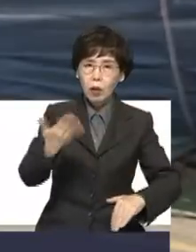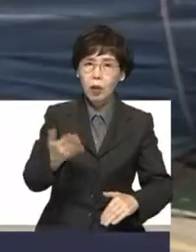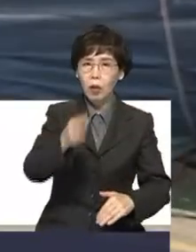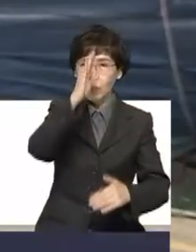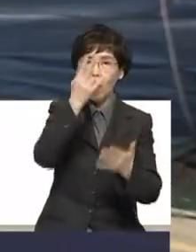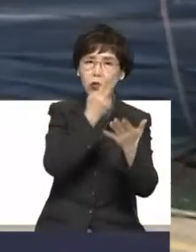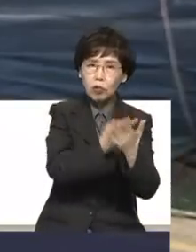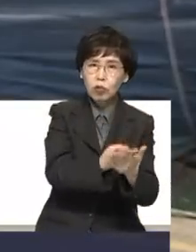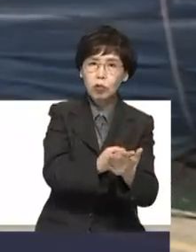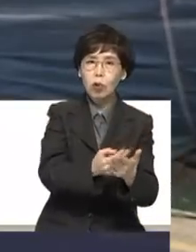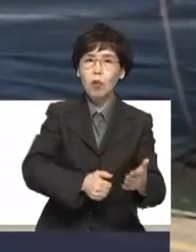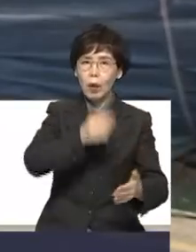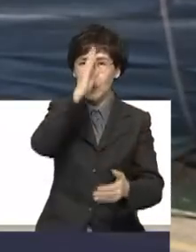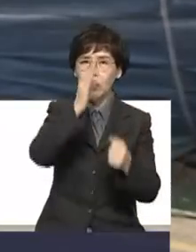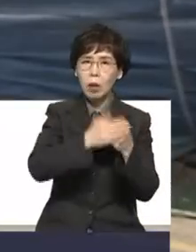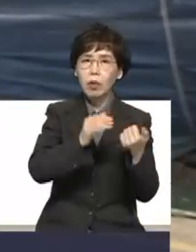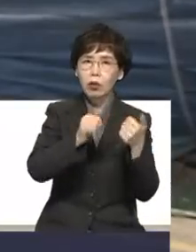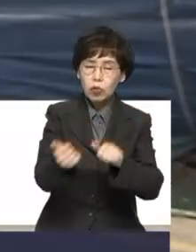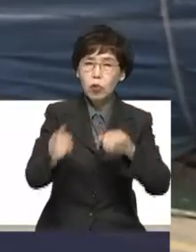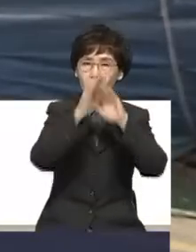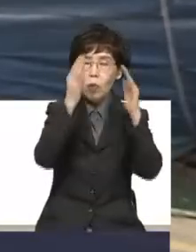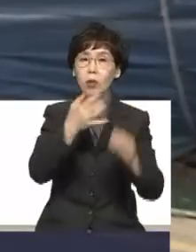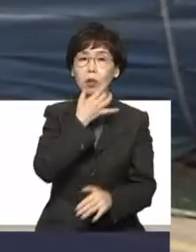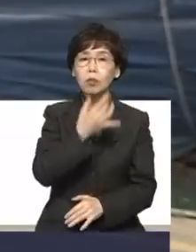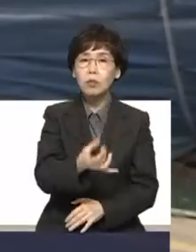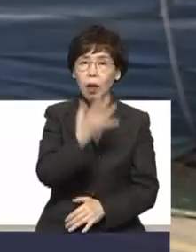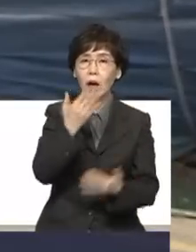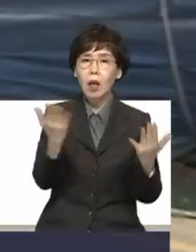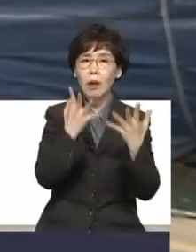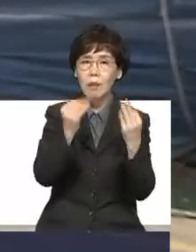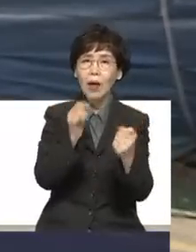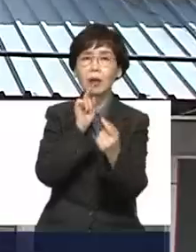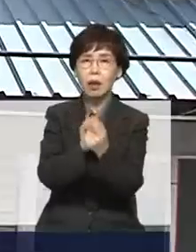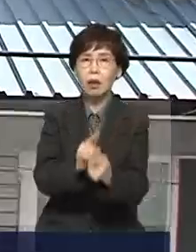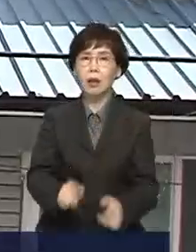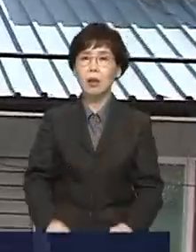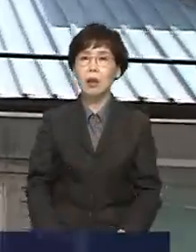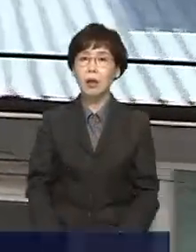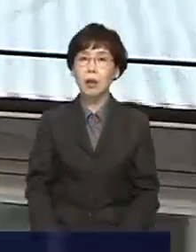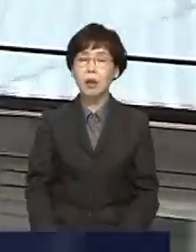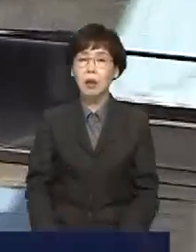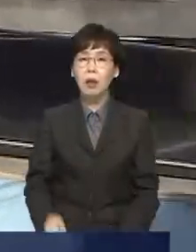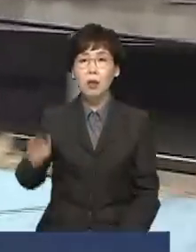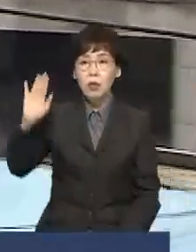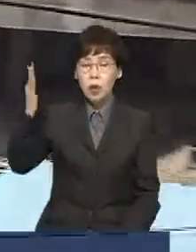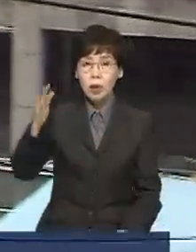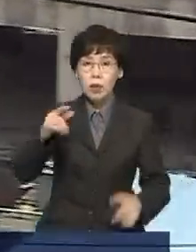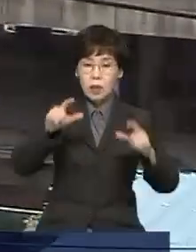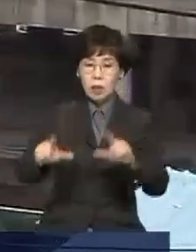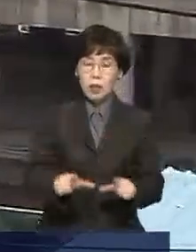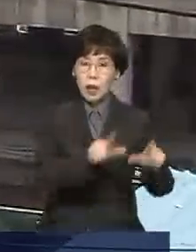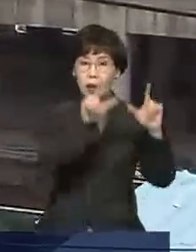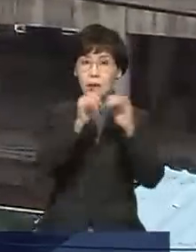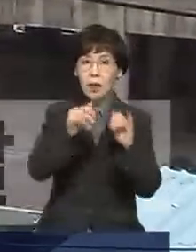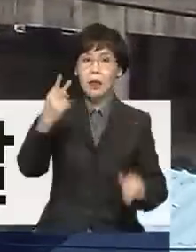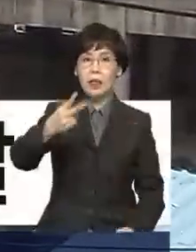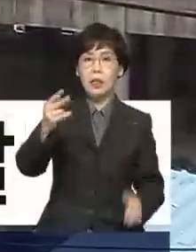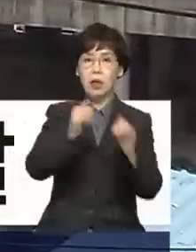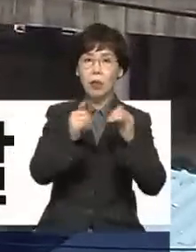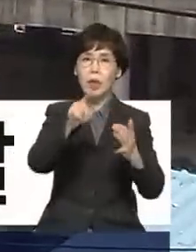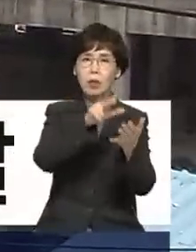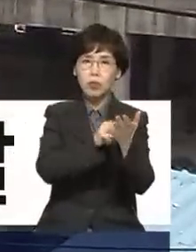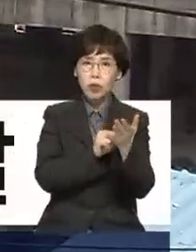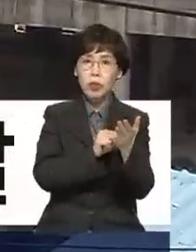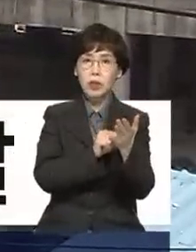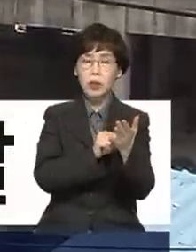죽고 모두가 아주 너무 불행한 일들만 있죠. 이제. 최근 지역 주민 2천여 명이 이